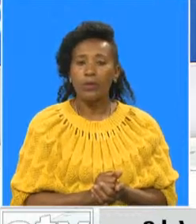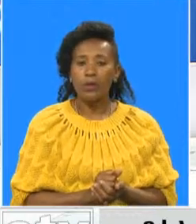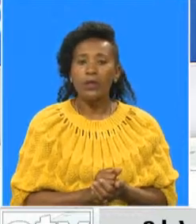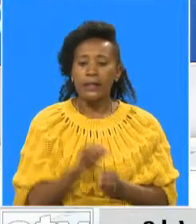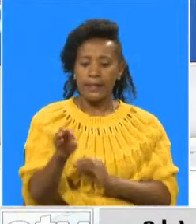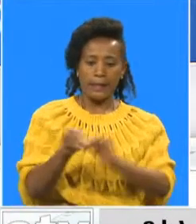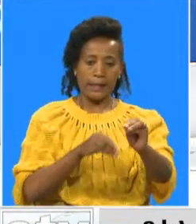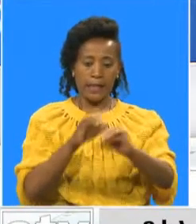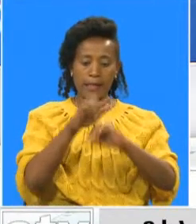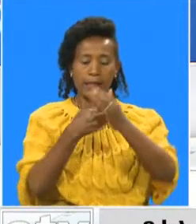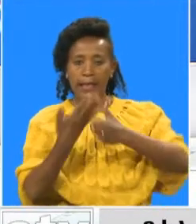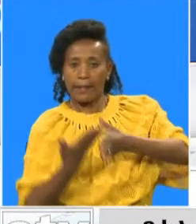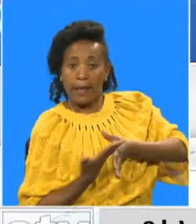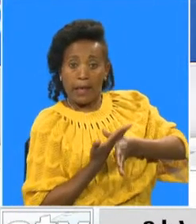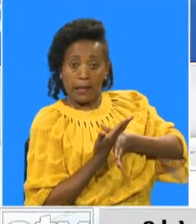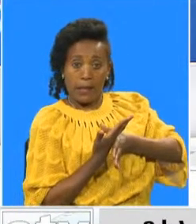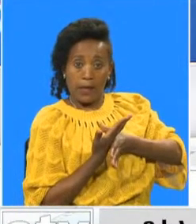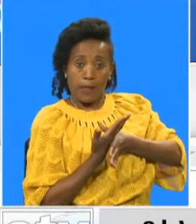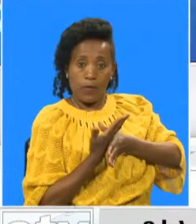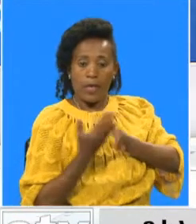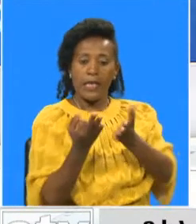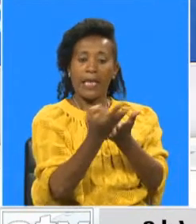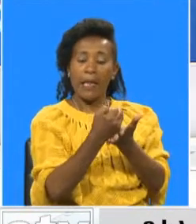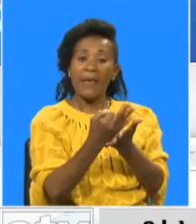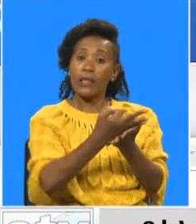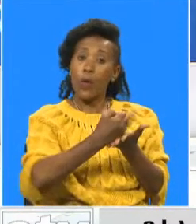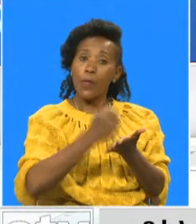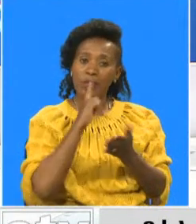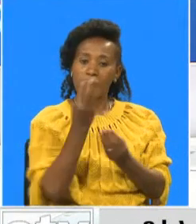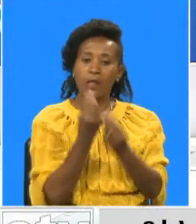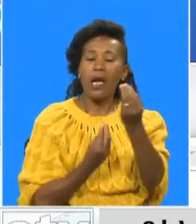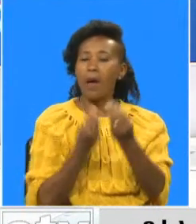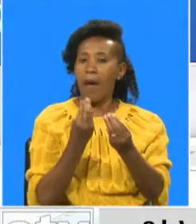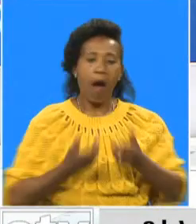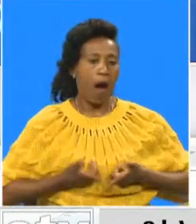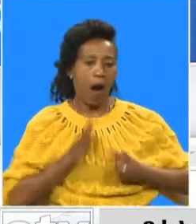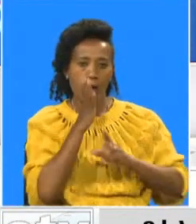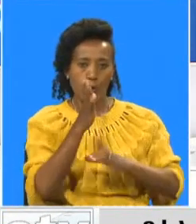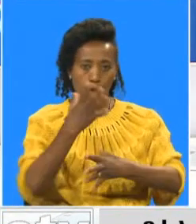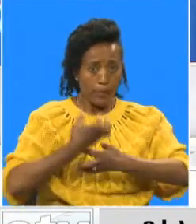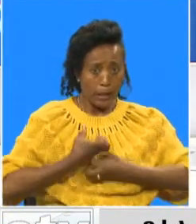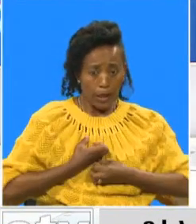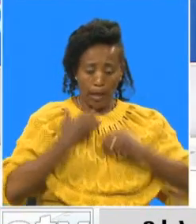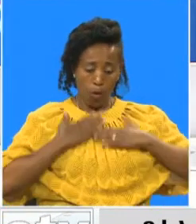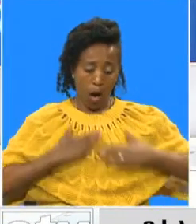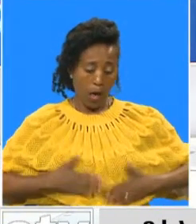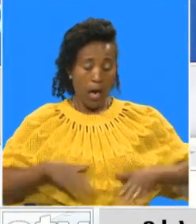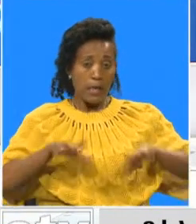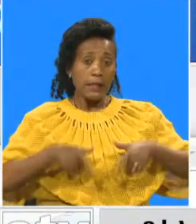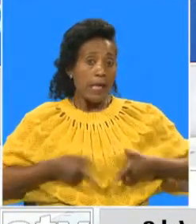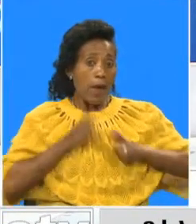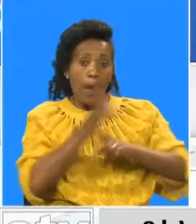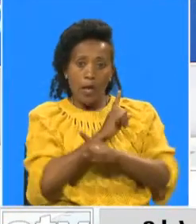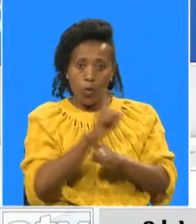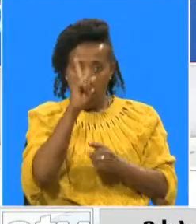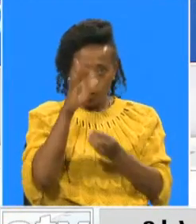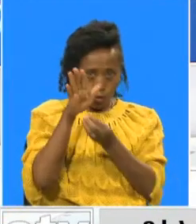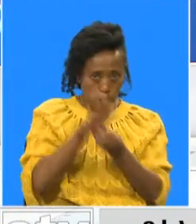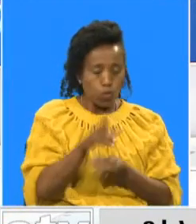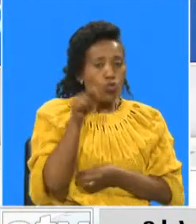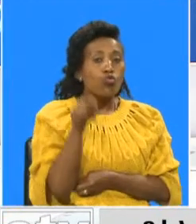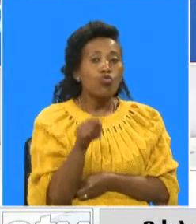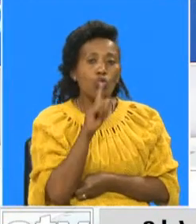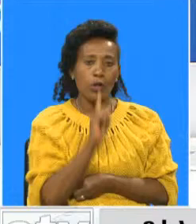ያው እንቅስቃሴ ስለተገደበ የተመረተው ምርት ገበያም አይኖረው የሚቀበለው አካል ስለማይኖር አንዱ ተጽዕኖ እሱ